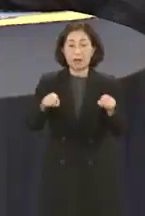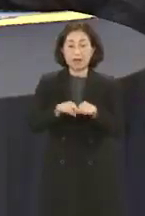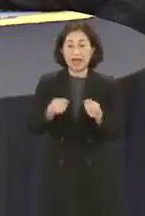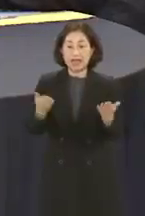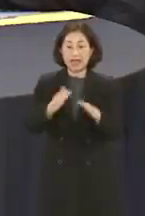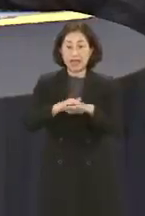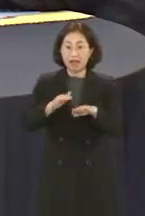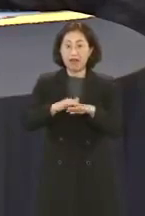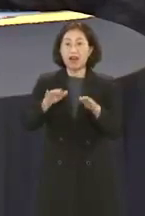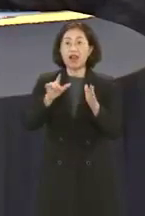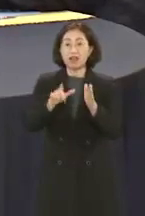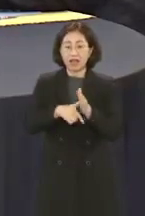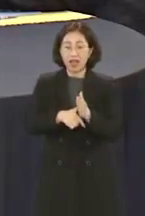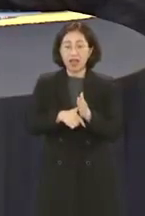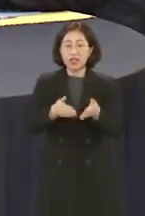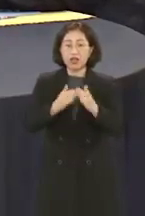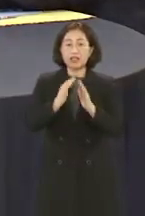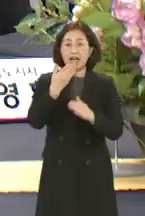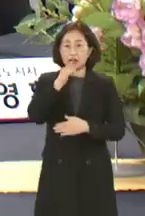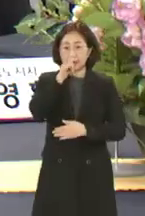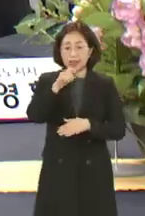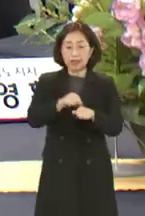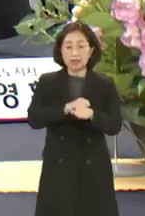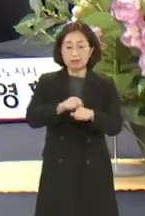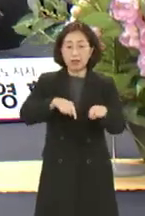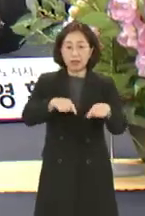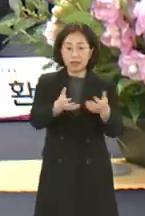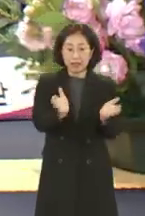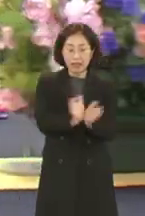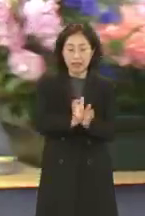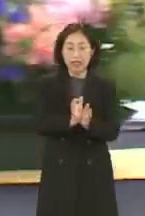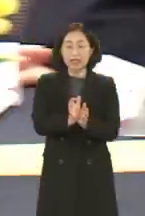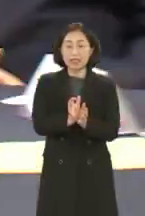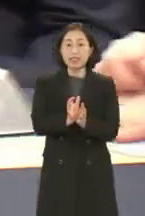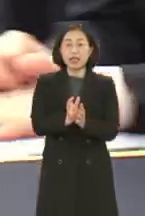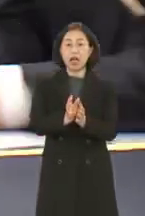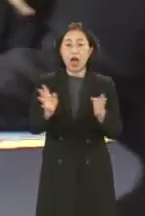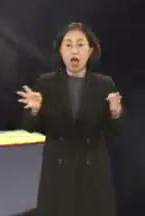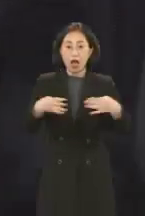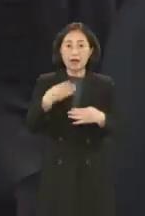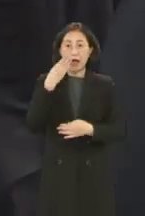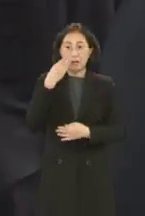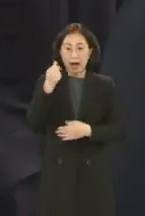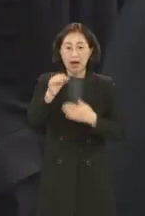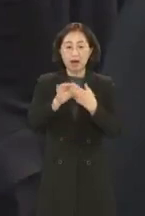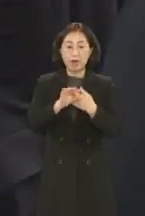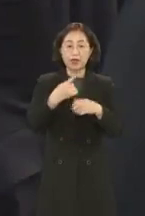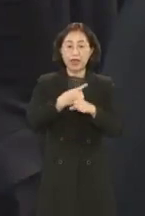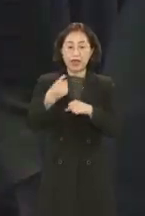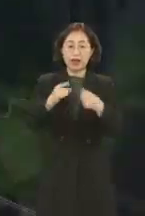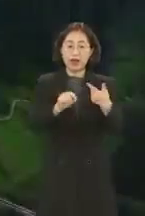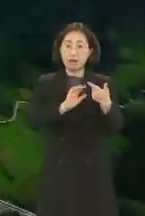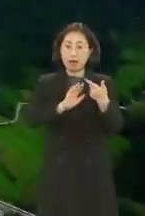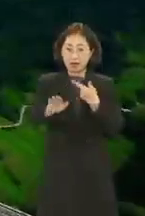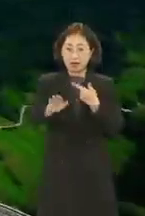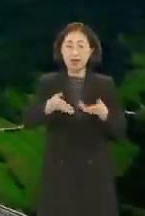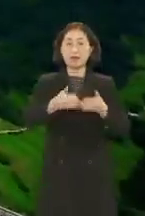처리할 필요가 있을 때 설립할 수 있는 특별지자체는 협의가 순조롭게 진행된다면 내년 하반기쯤 설립이